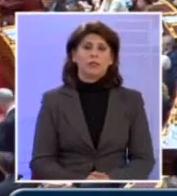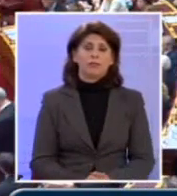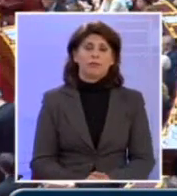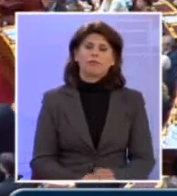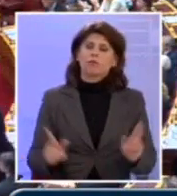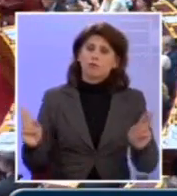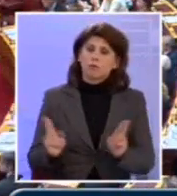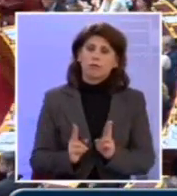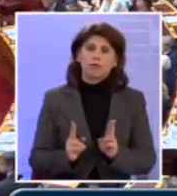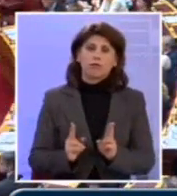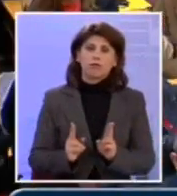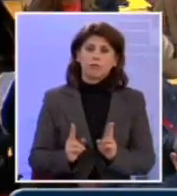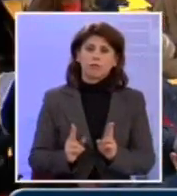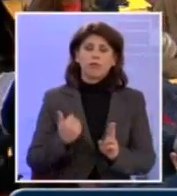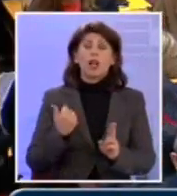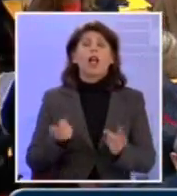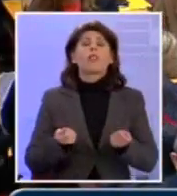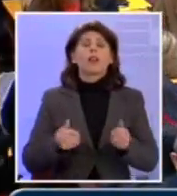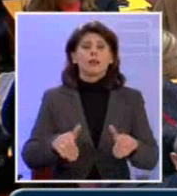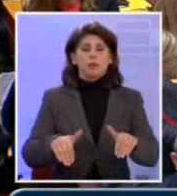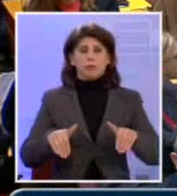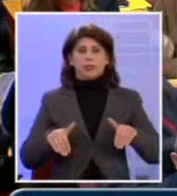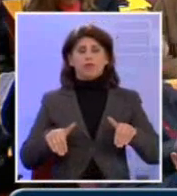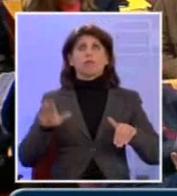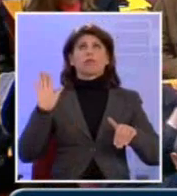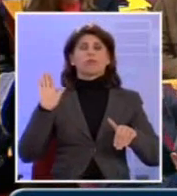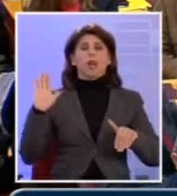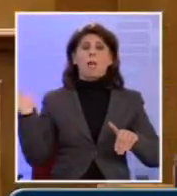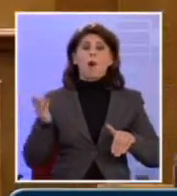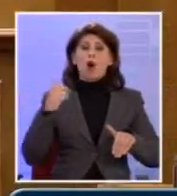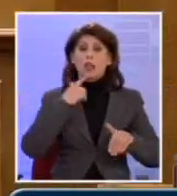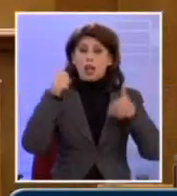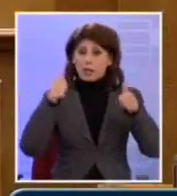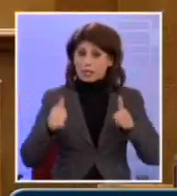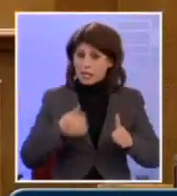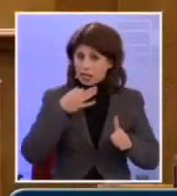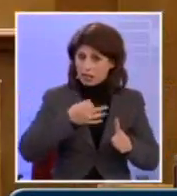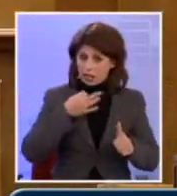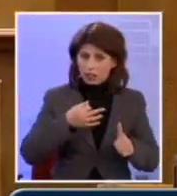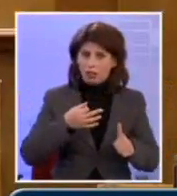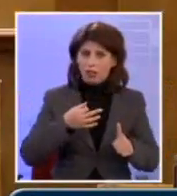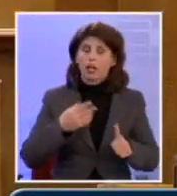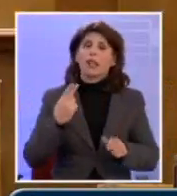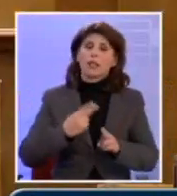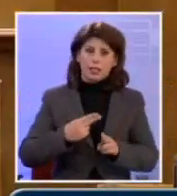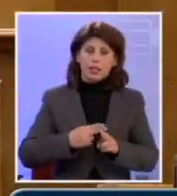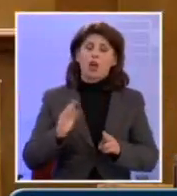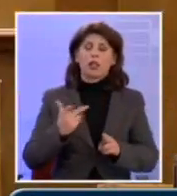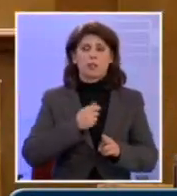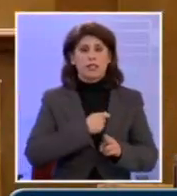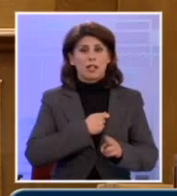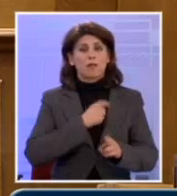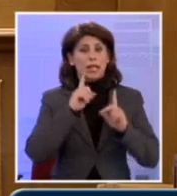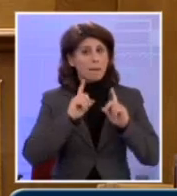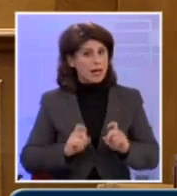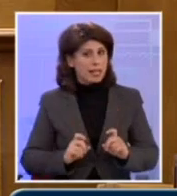Με λίγα λόγια, δεν κάνουμε πίσω από όσα έχουμε εξαγγείλει και κυρίως από όσα θεωρούμε